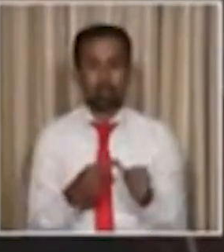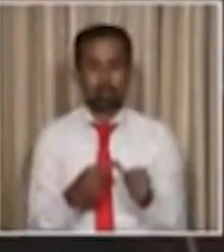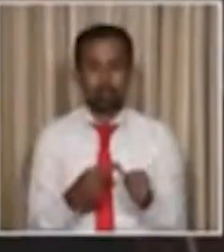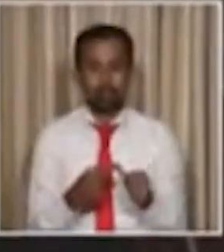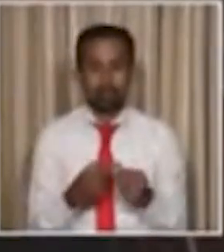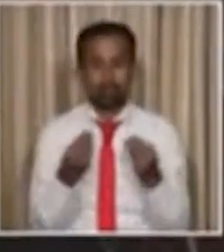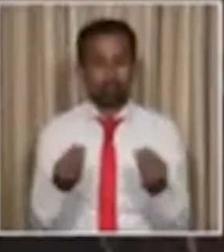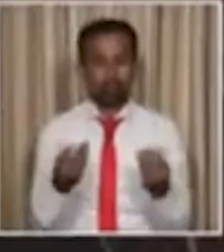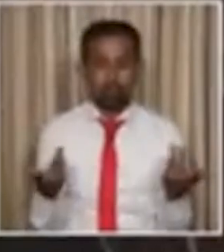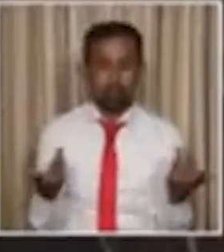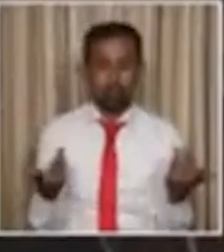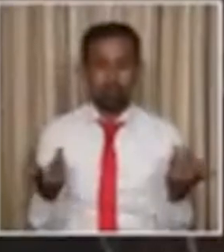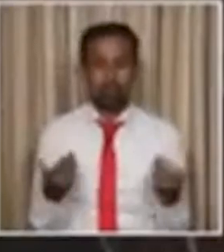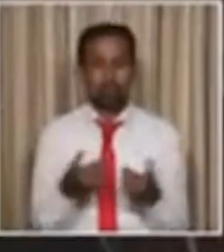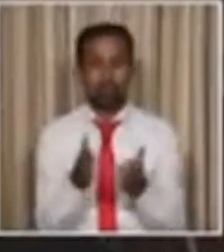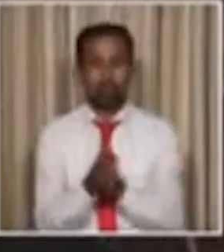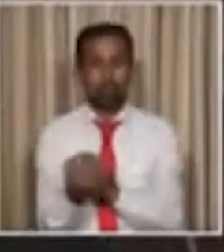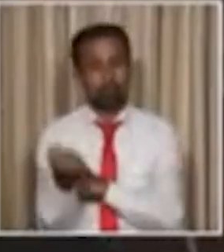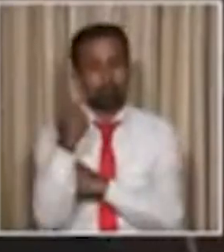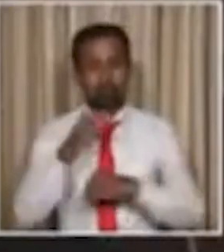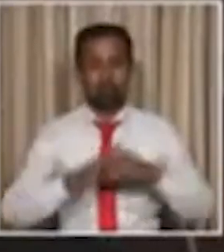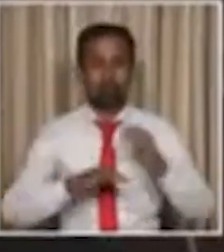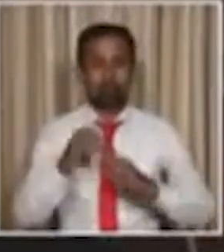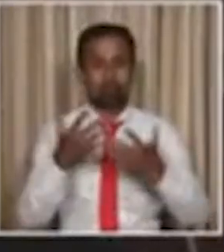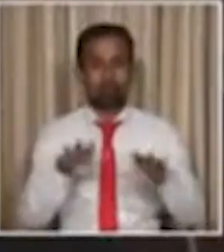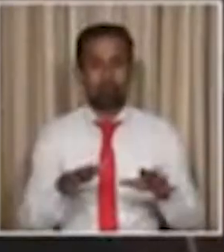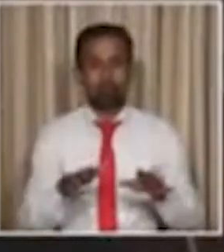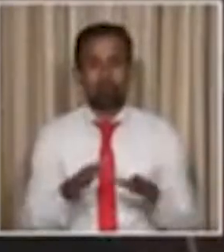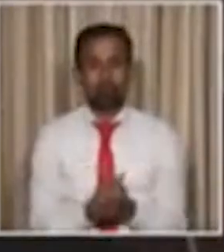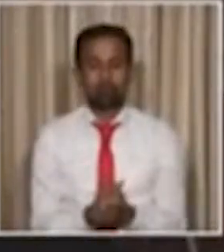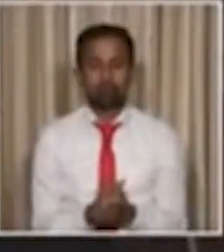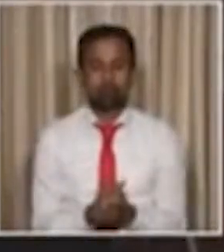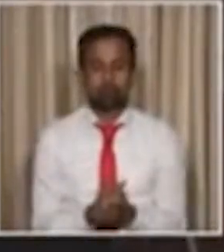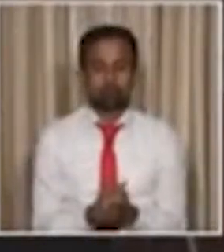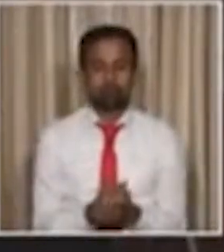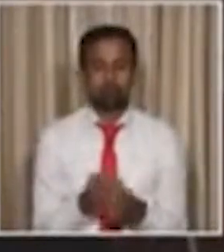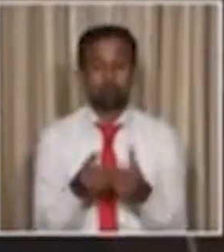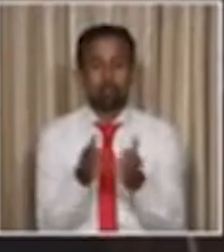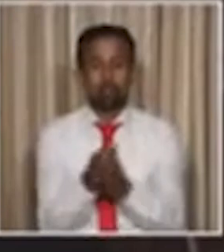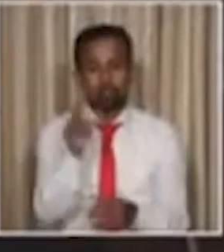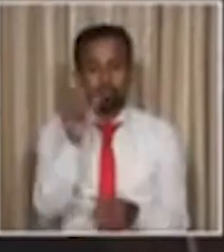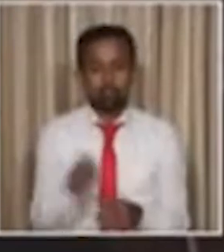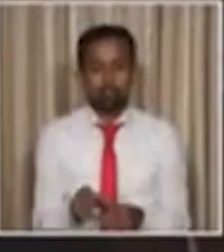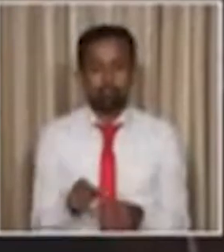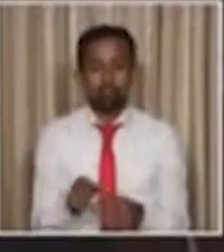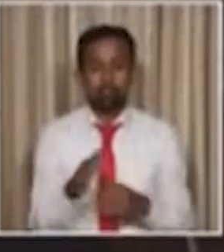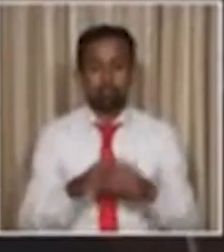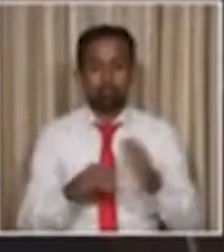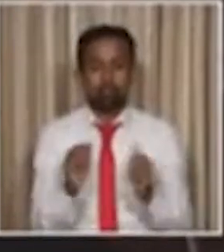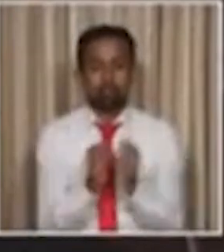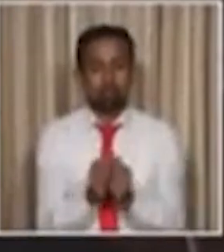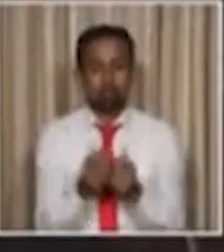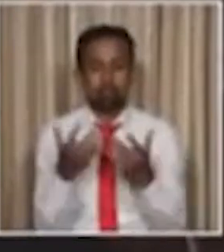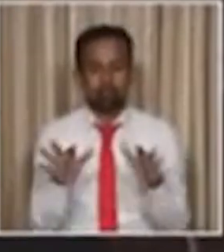අවස්ථාවක් දුන්නේ නැහැ. එතුමාගේ විධායක බලතල පාවිච්චි කළා. එතුමා එතුමාගේ ඒ ඉඩහසර පාවිච්චි කරමින් කටයුතු